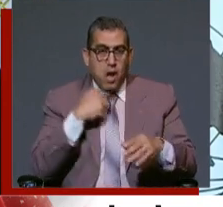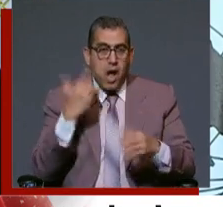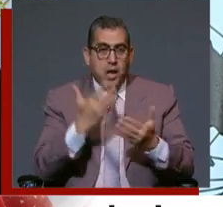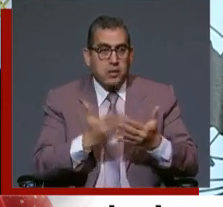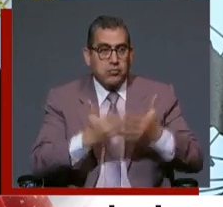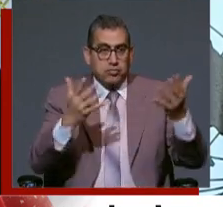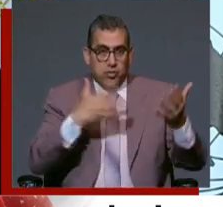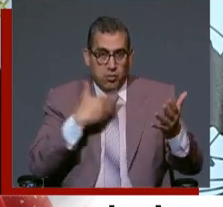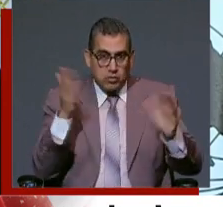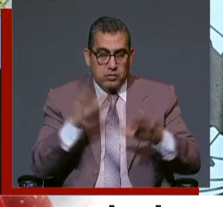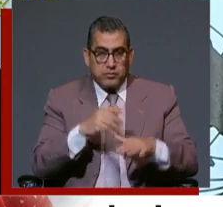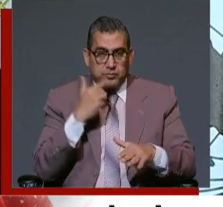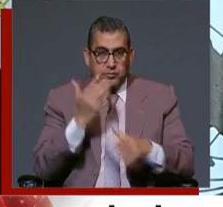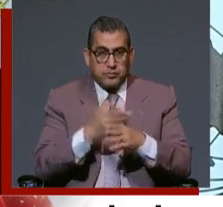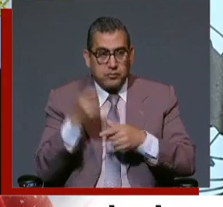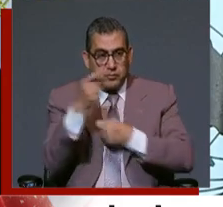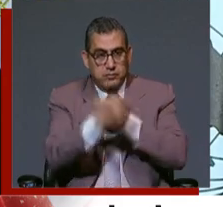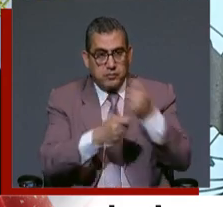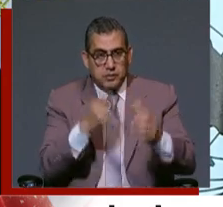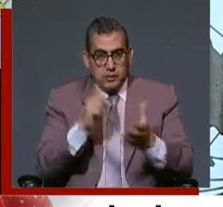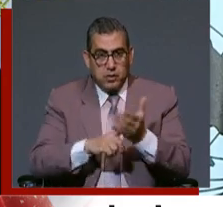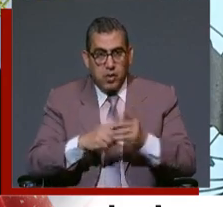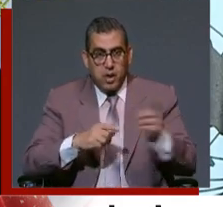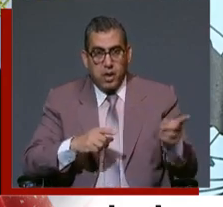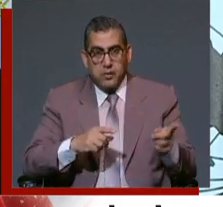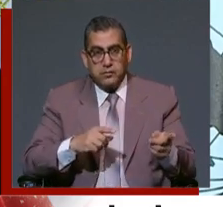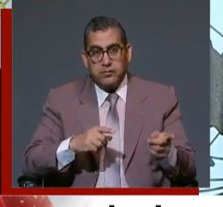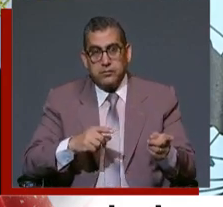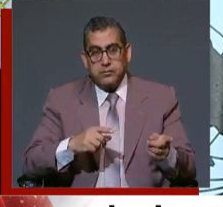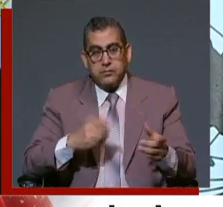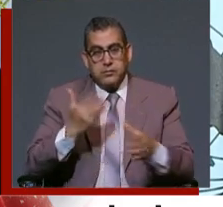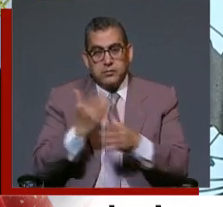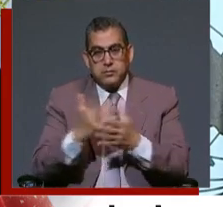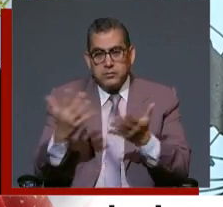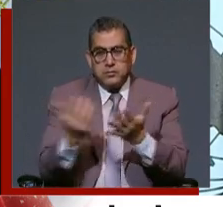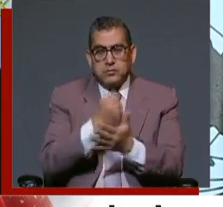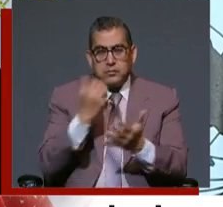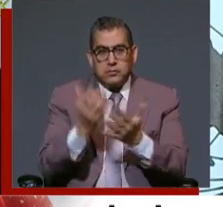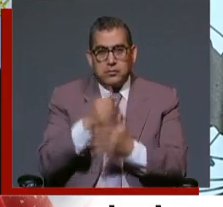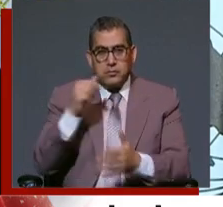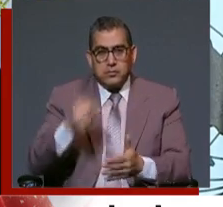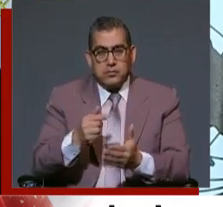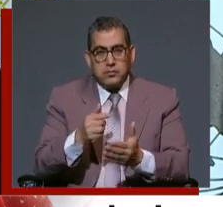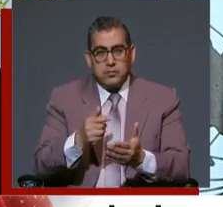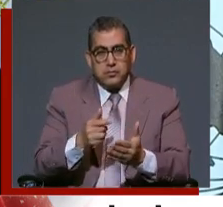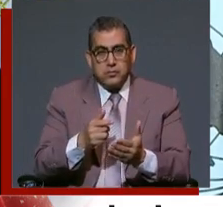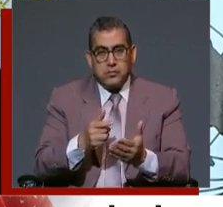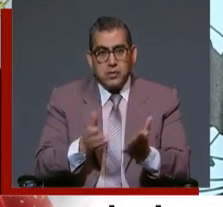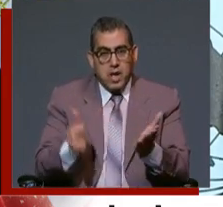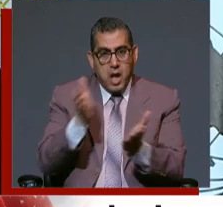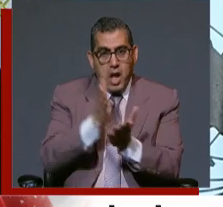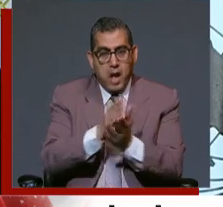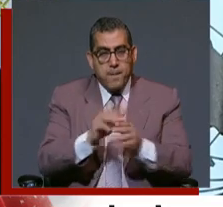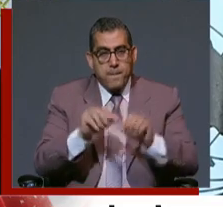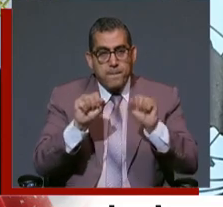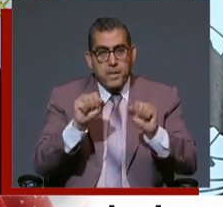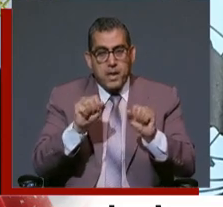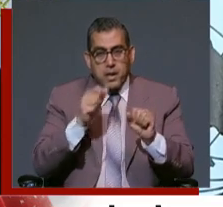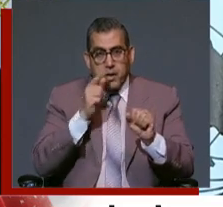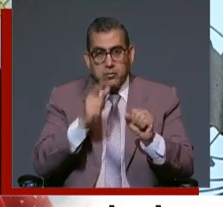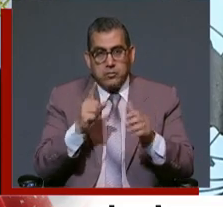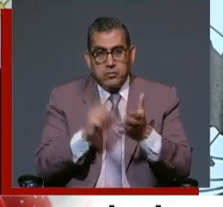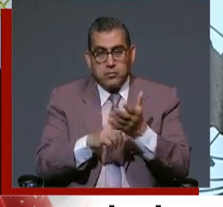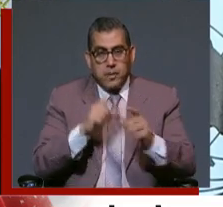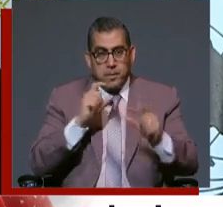التمويل وجعل تخصيص حقوق السحب الخاصة